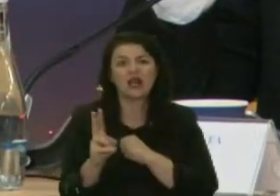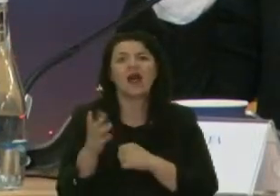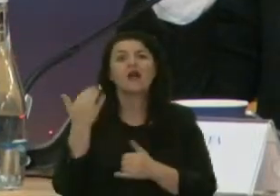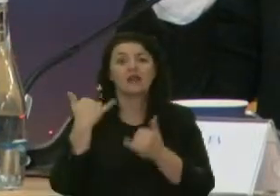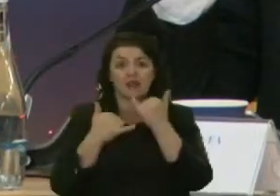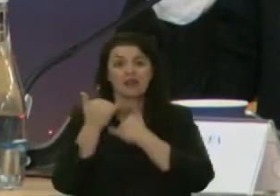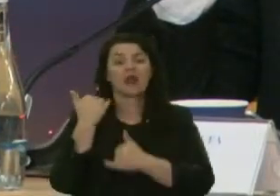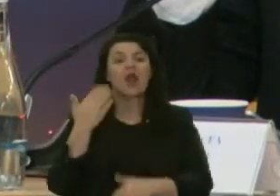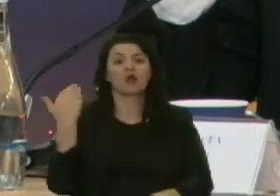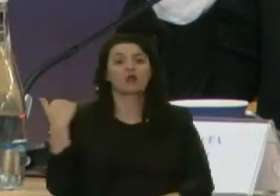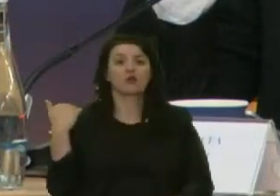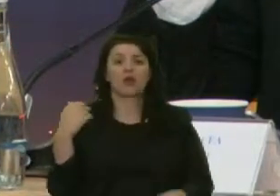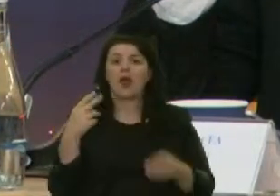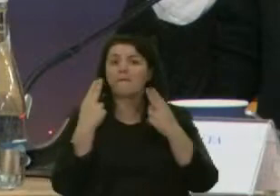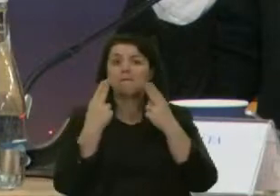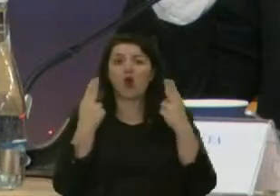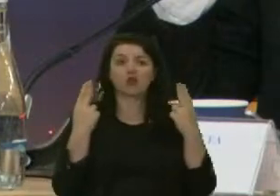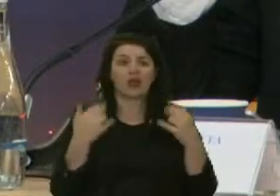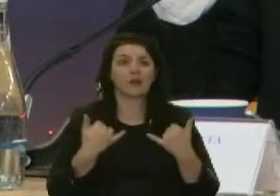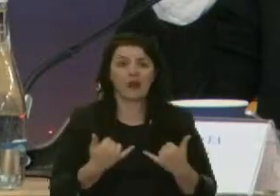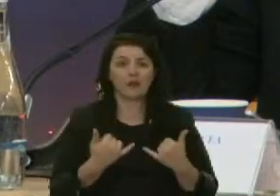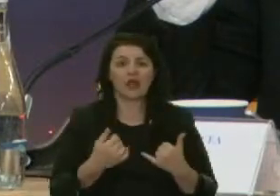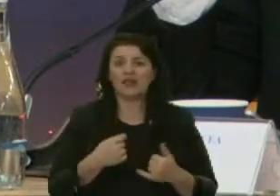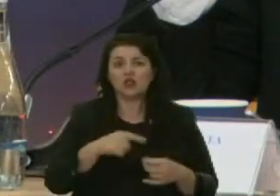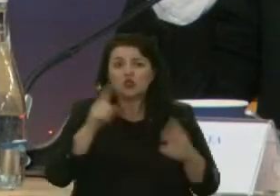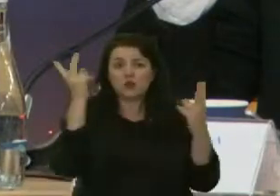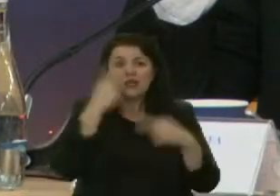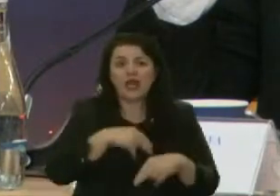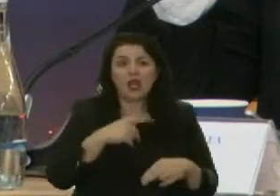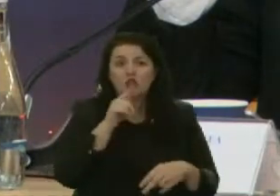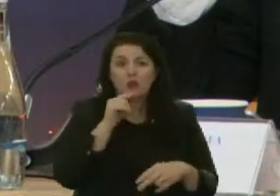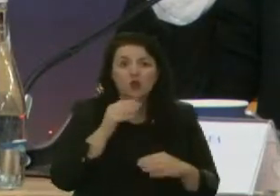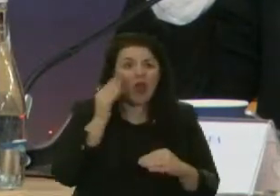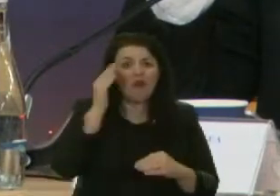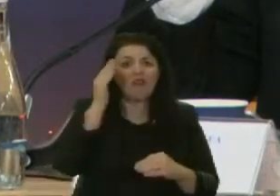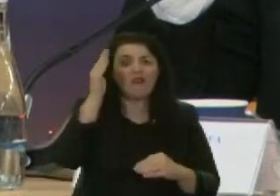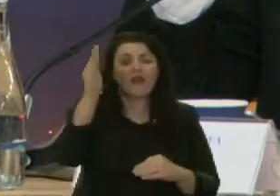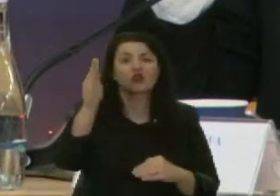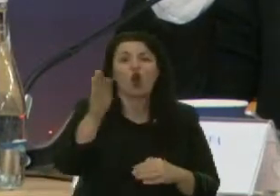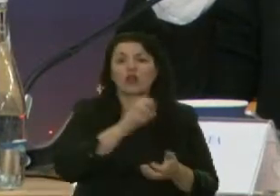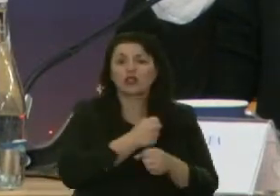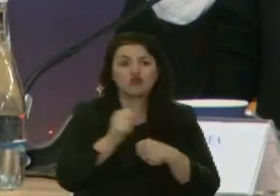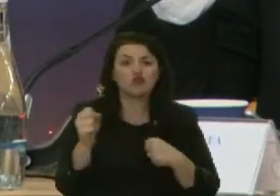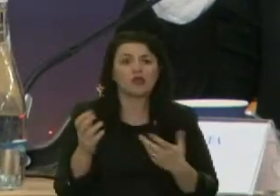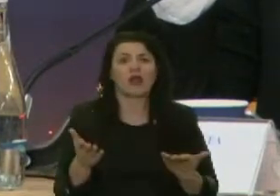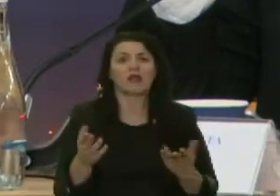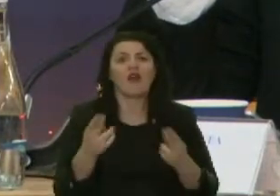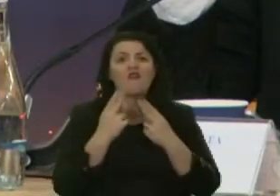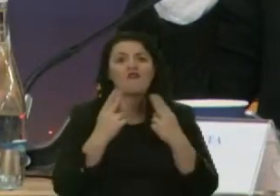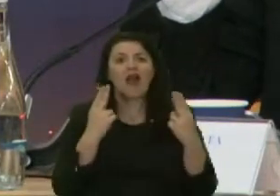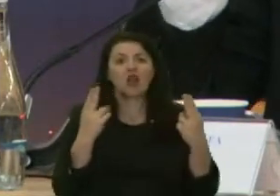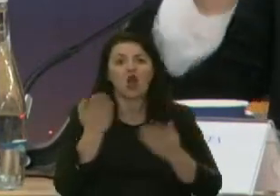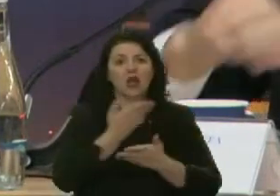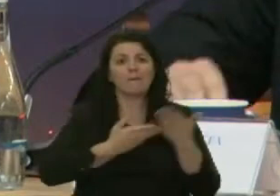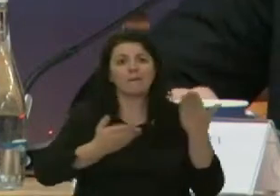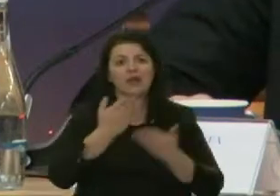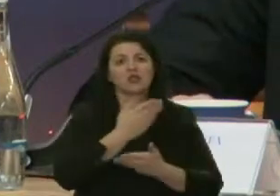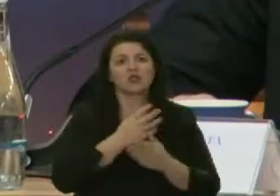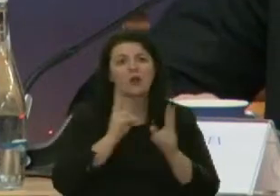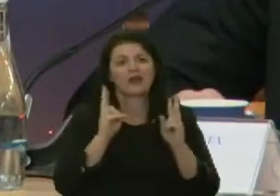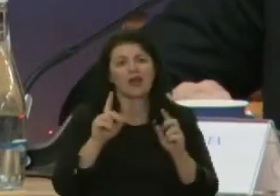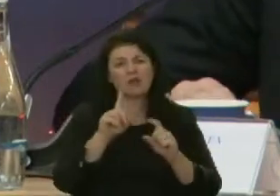este la fel de important ca și prezentul dacă nu înțelegem trecutul nu știm Unde mergem n o să avem viitor niciodată și valorile care sunt îmrăcăminte